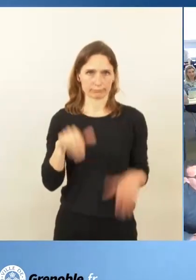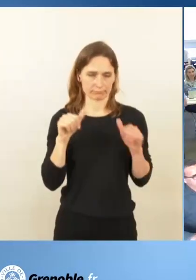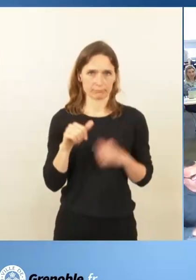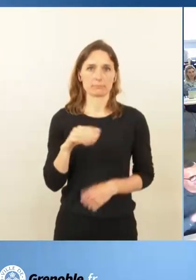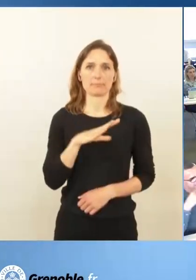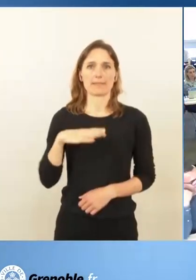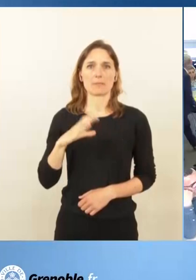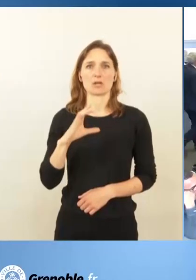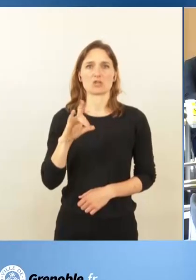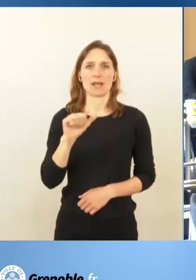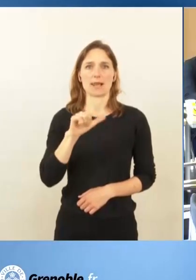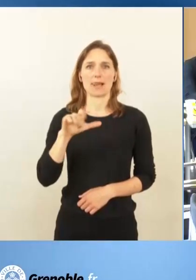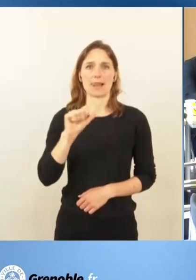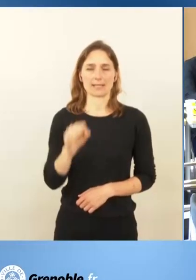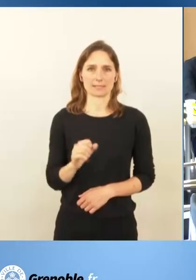Thierry Chastagner